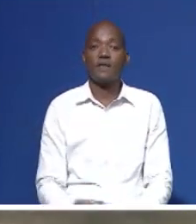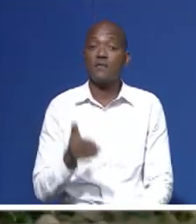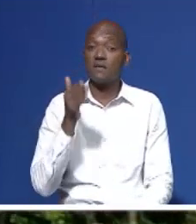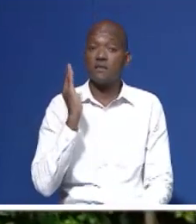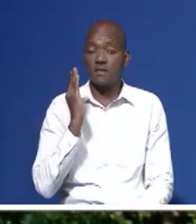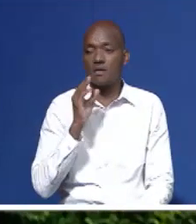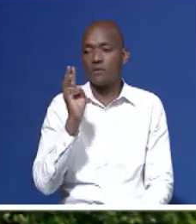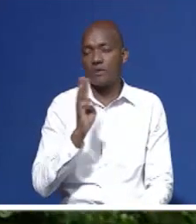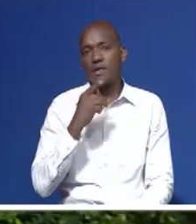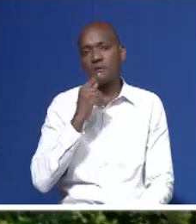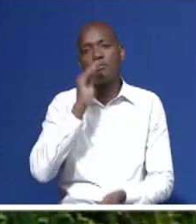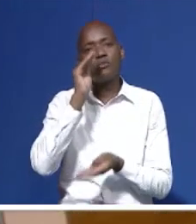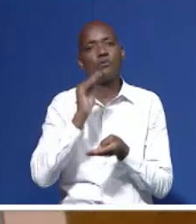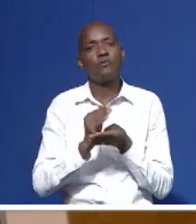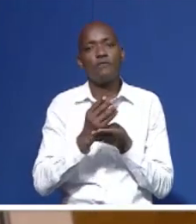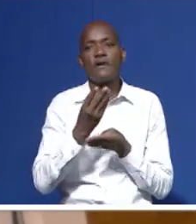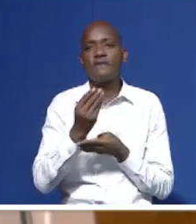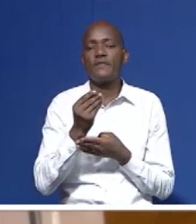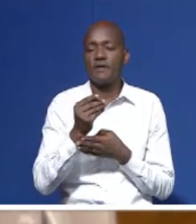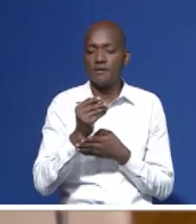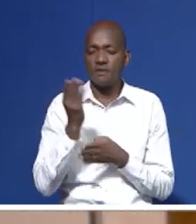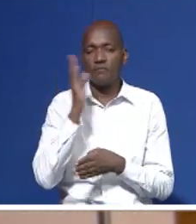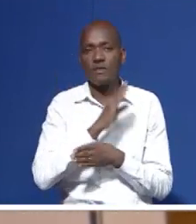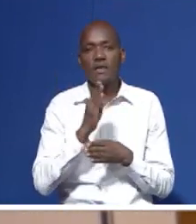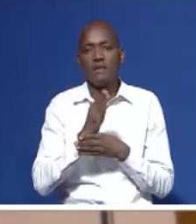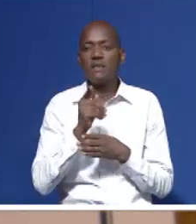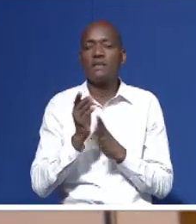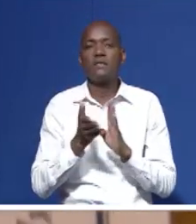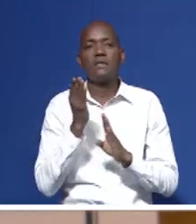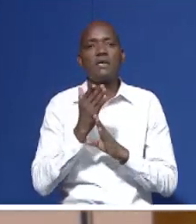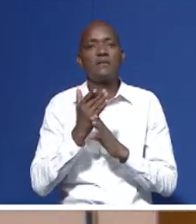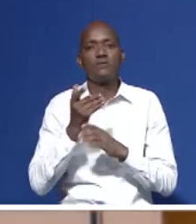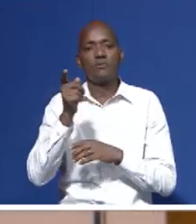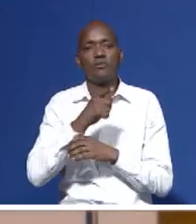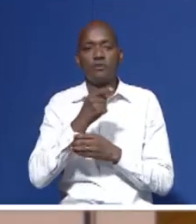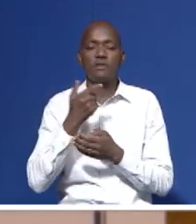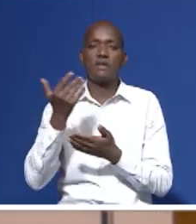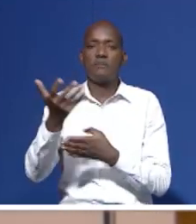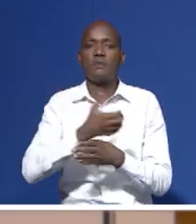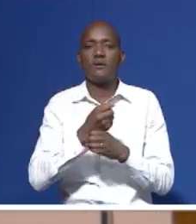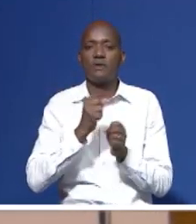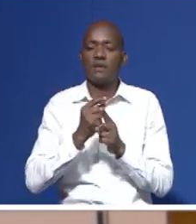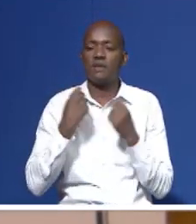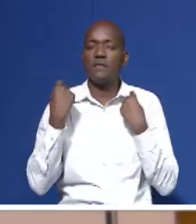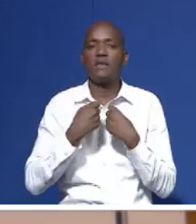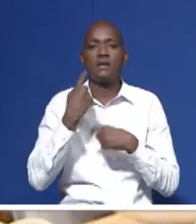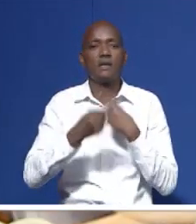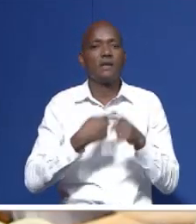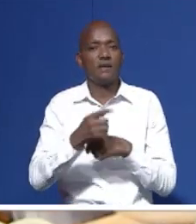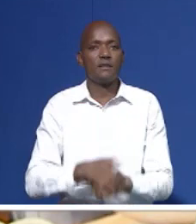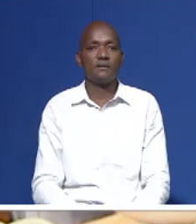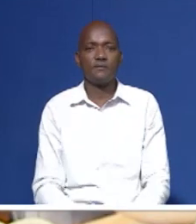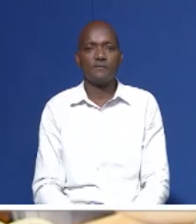upungufu wa fedha za kukamilisha mradi huo ndio chanzo cha kukosa mapato, ingawa juhudi zinaendelea. Kwa kuwa mradi huo